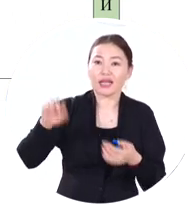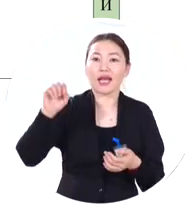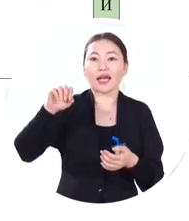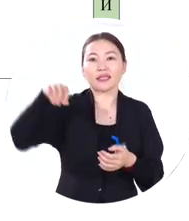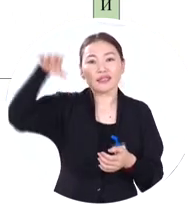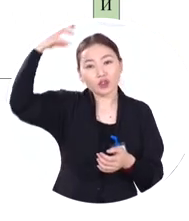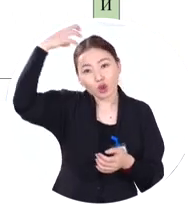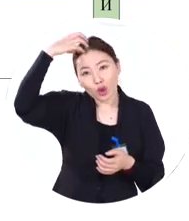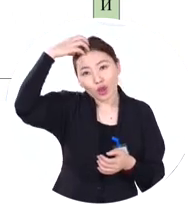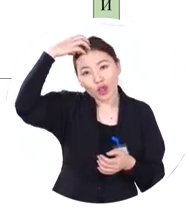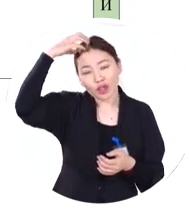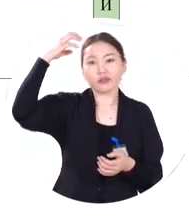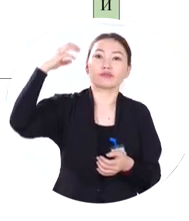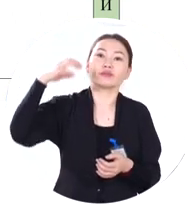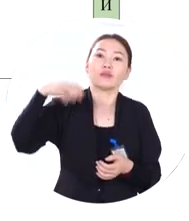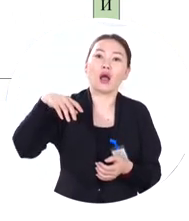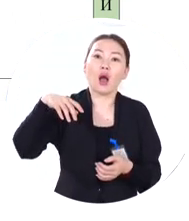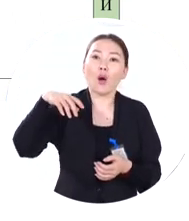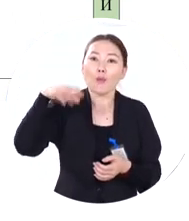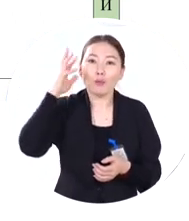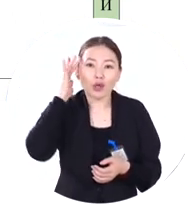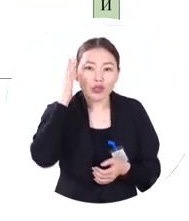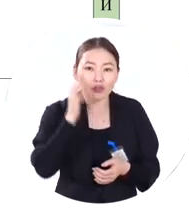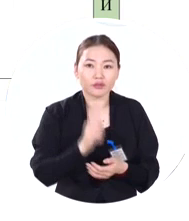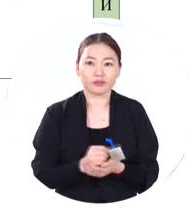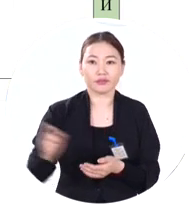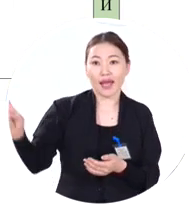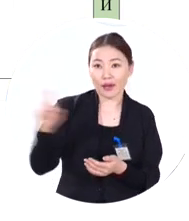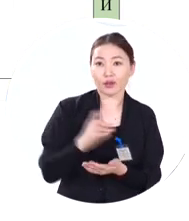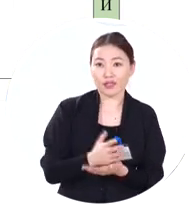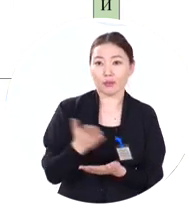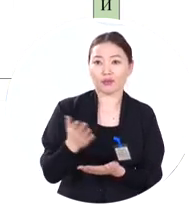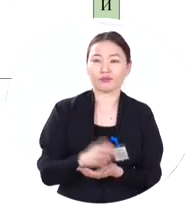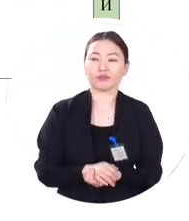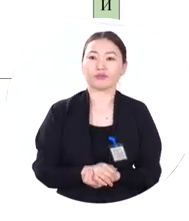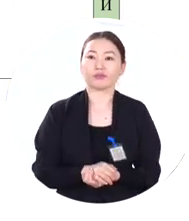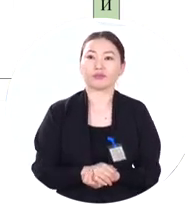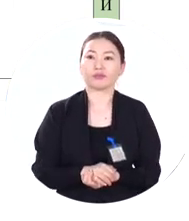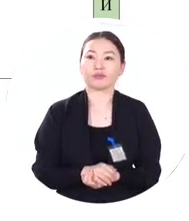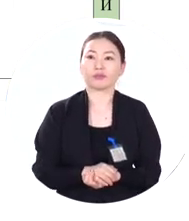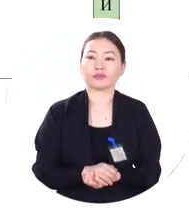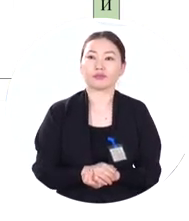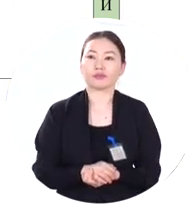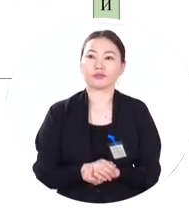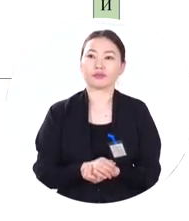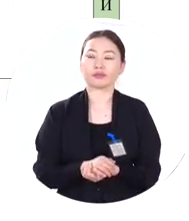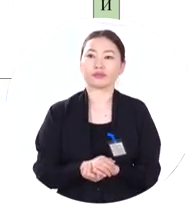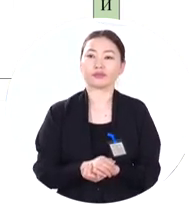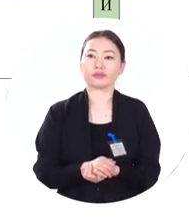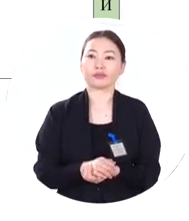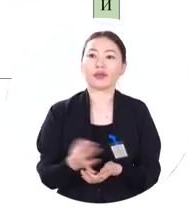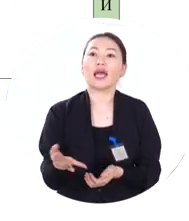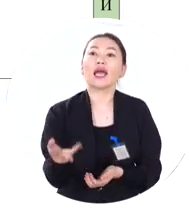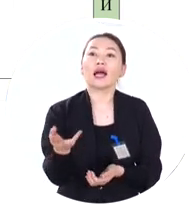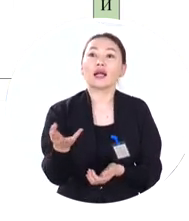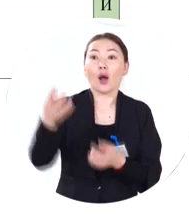асуулт маань Монголоос хэдэн зүйлийн асуулга шаардсан бэ гэсэн байсан. За, үүнд 14 төрлийн асуулга шаардсан. Энэхүү